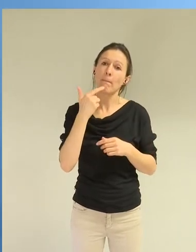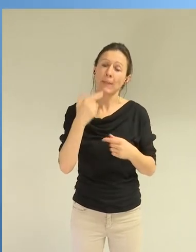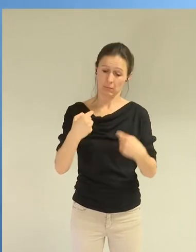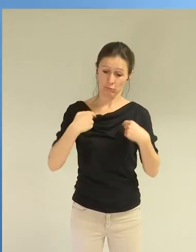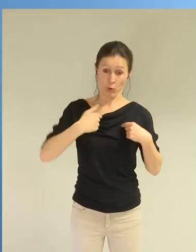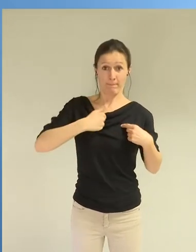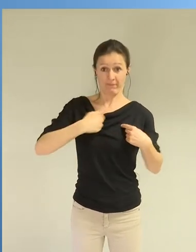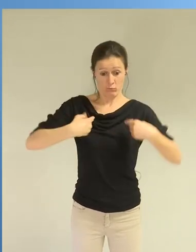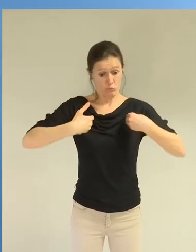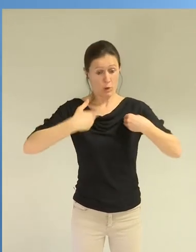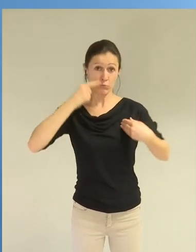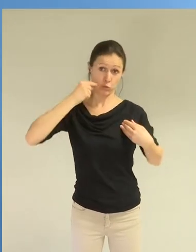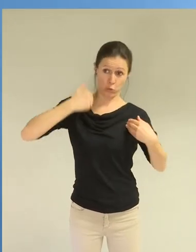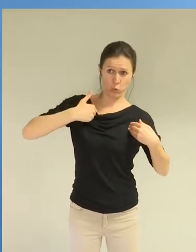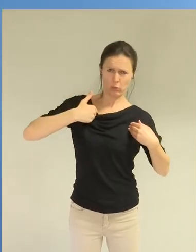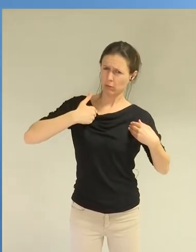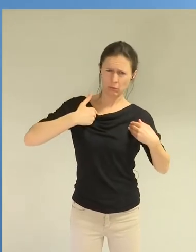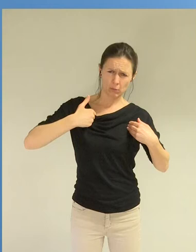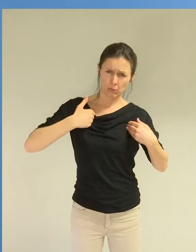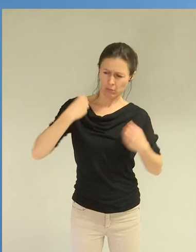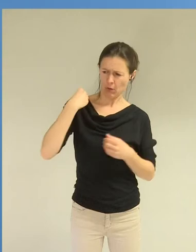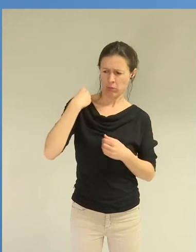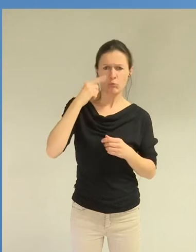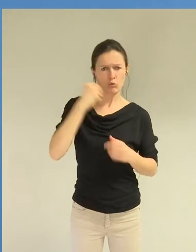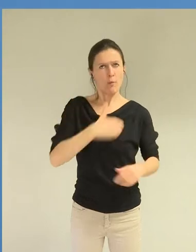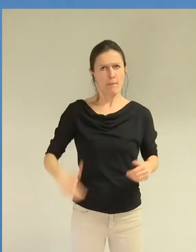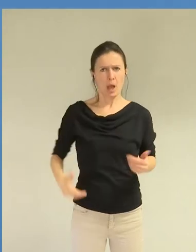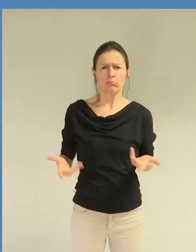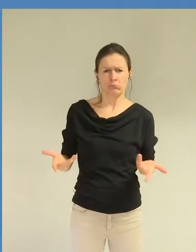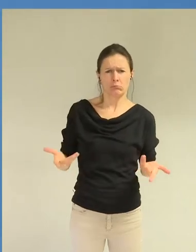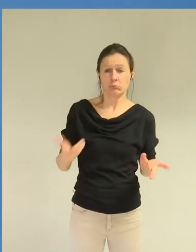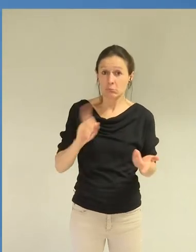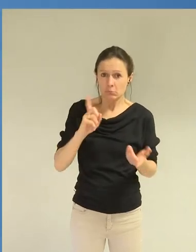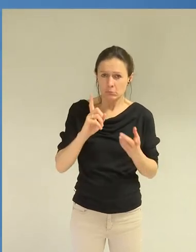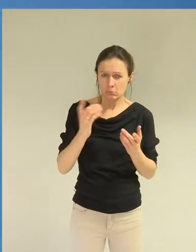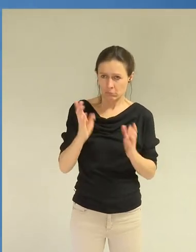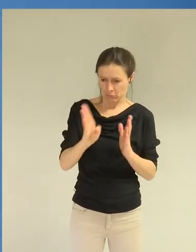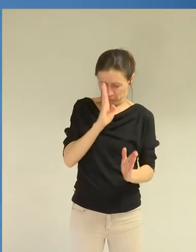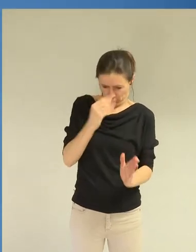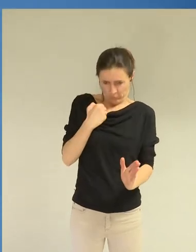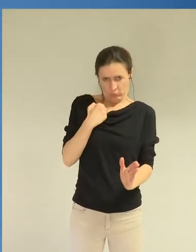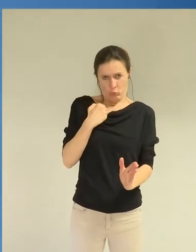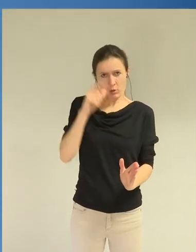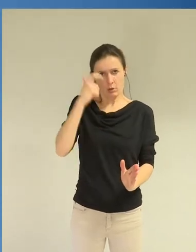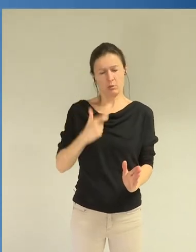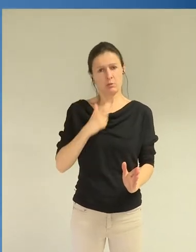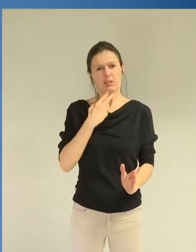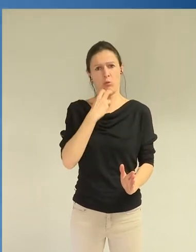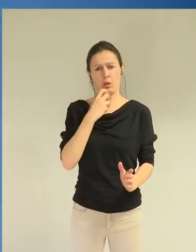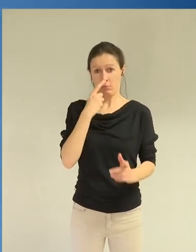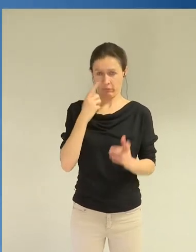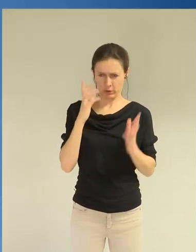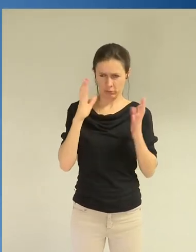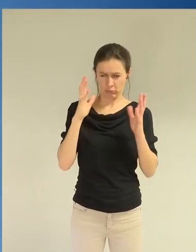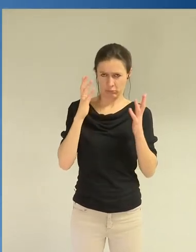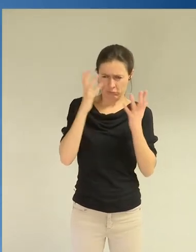maire cette interpellation en dit long très long soit sur votre confusion soit sur cette étrange liberté que vous